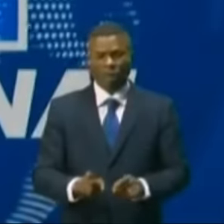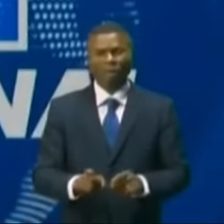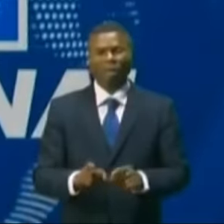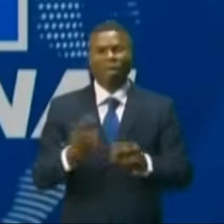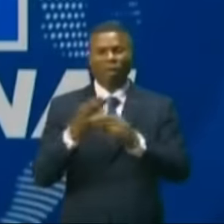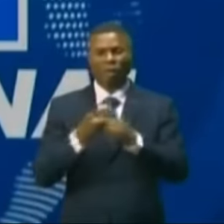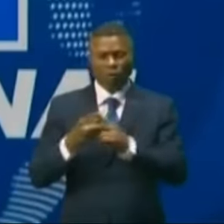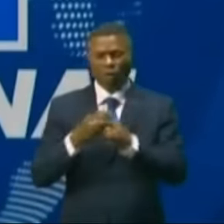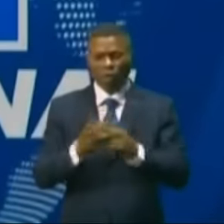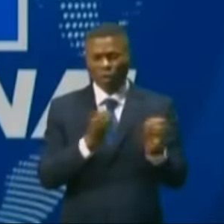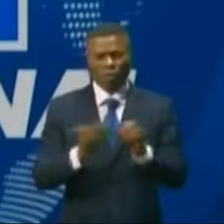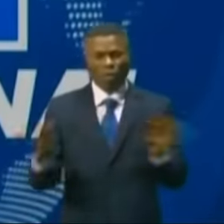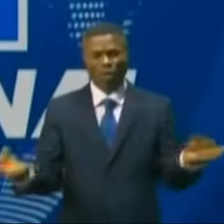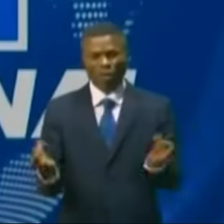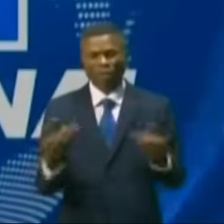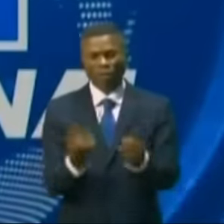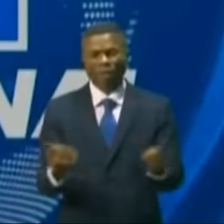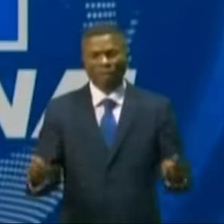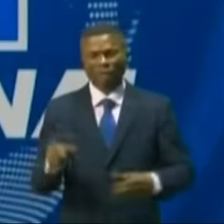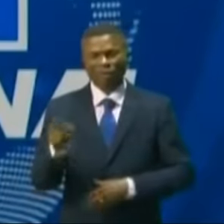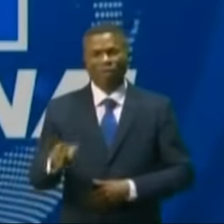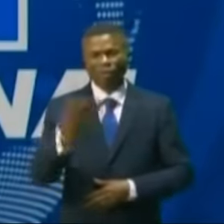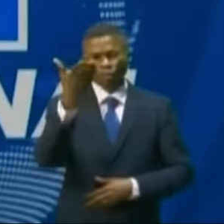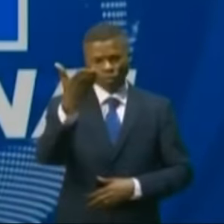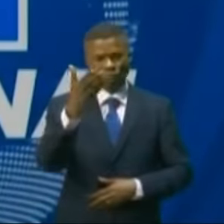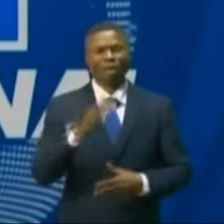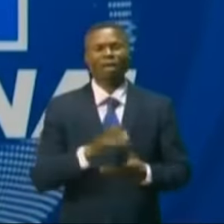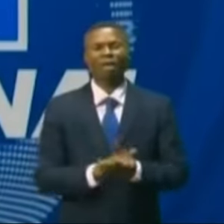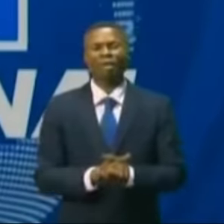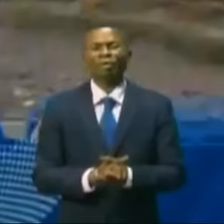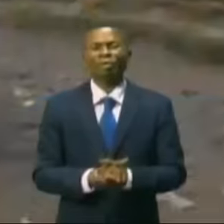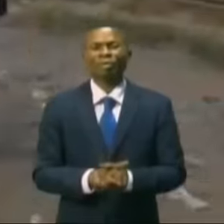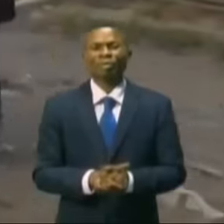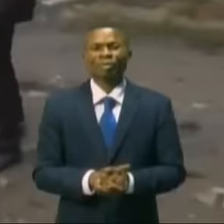dessin a été organisé pour commémorer cette journée. Annie Balaka.